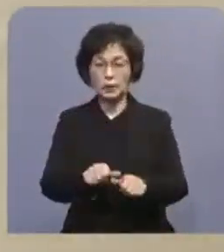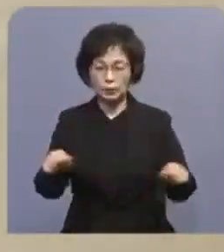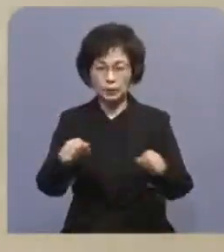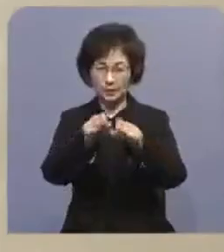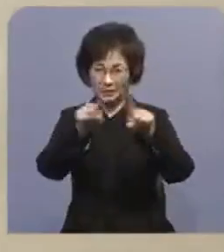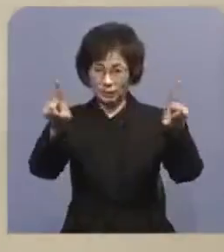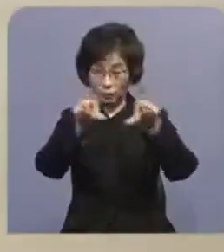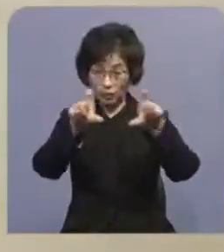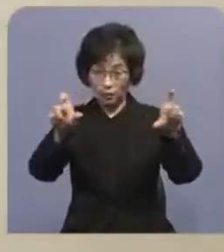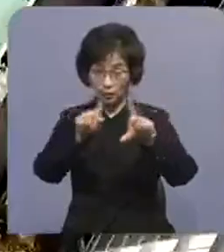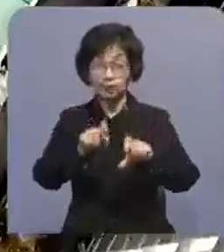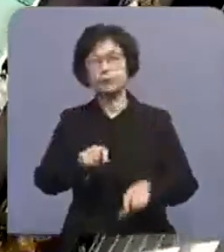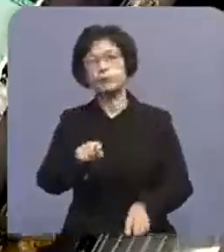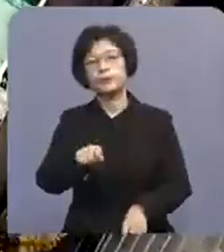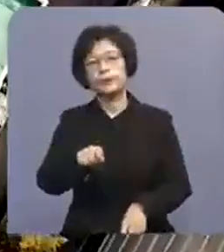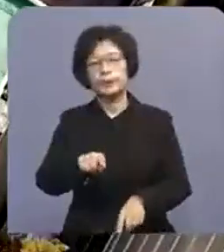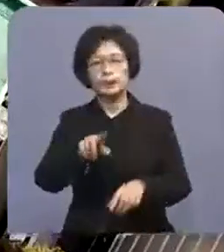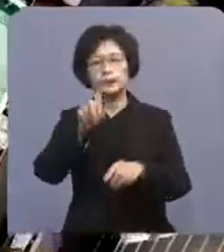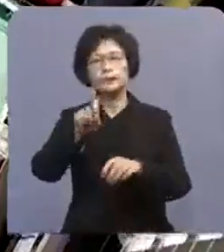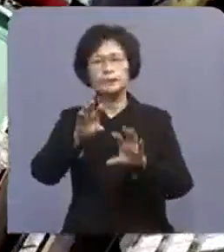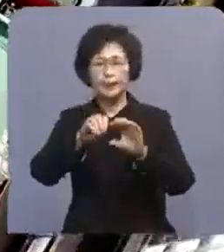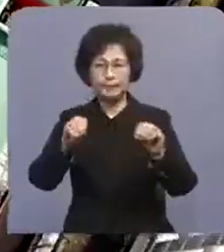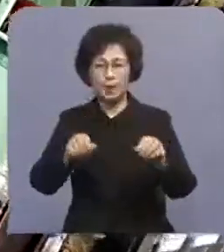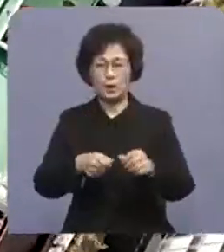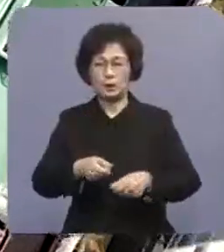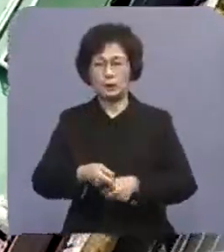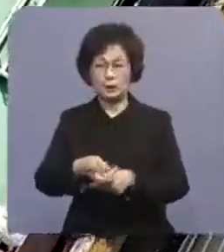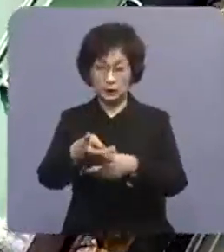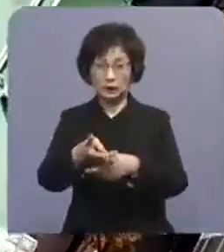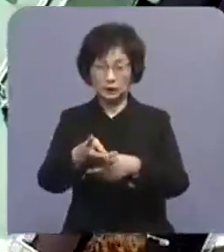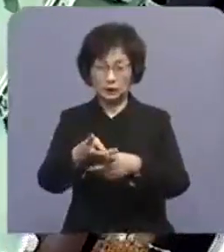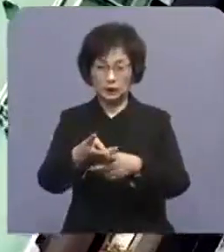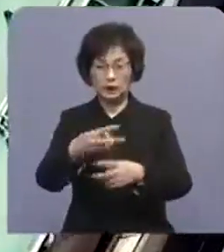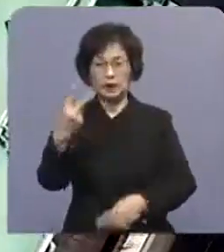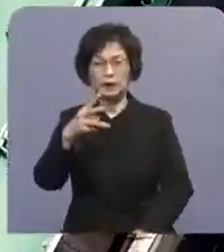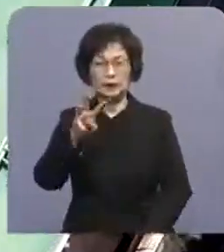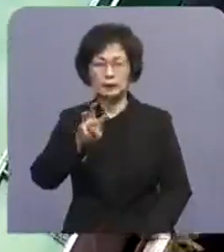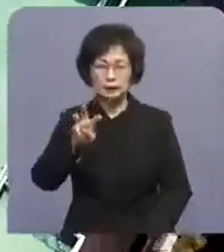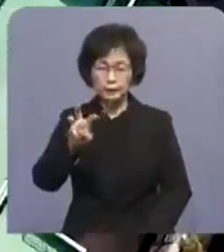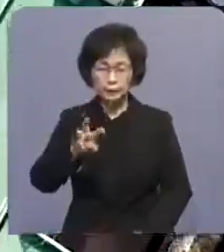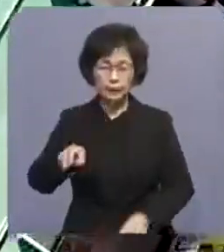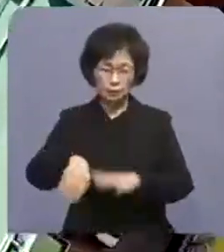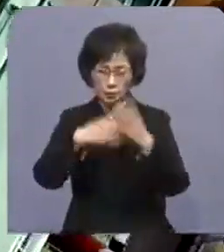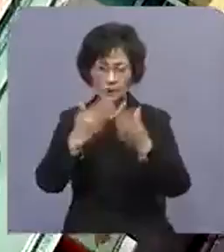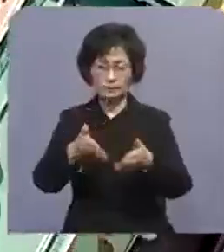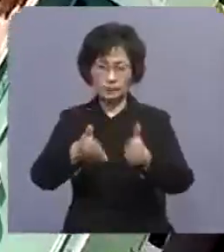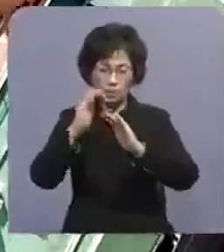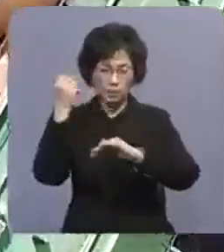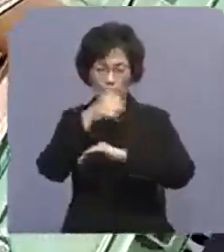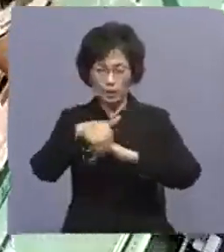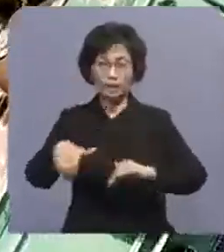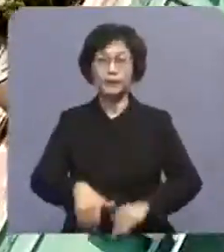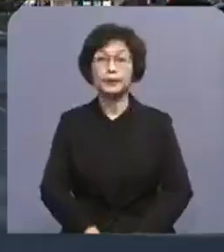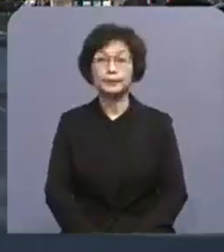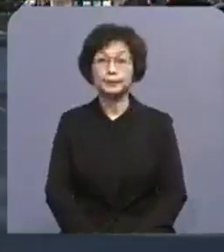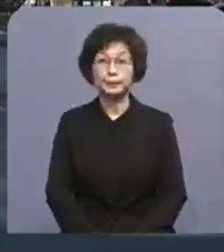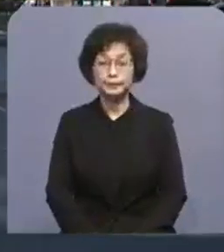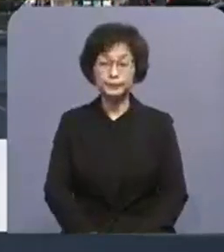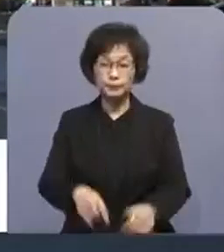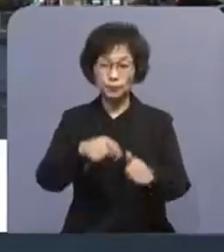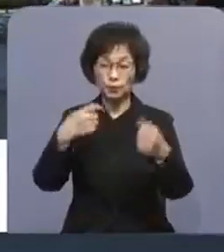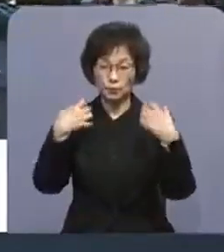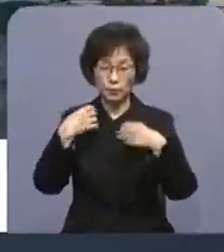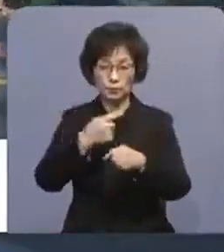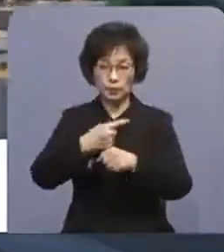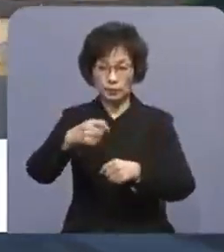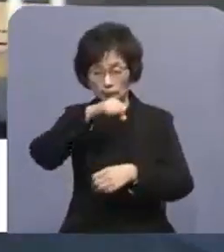16층, 총 면적 10만여 제곱미터 규모의 신청사를 2030년 완공 목표로 지을 계획입니다. 교육청은